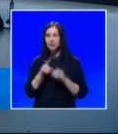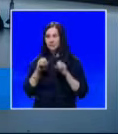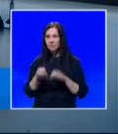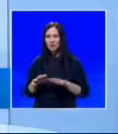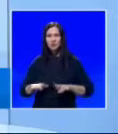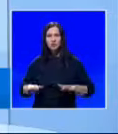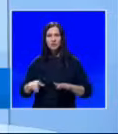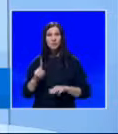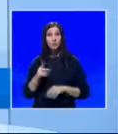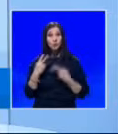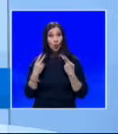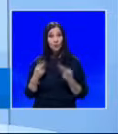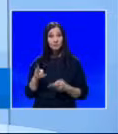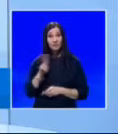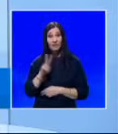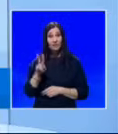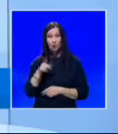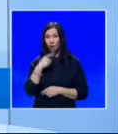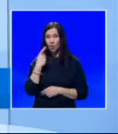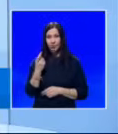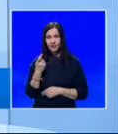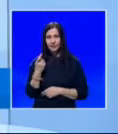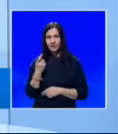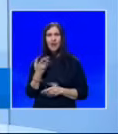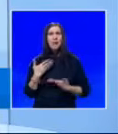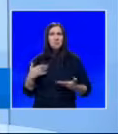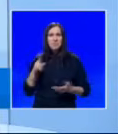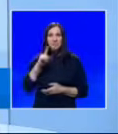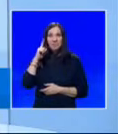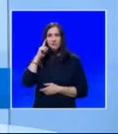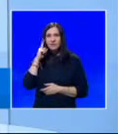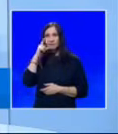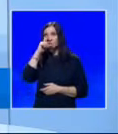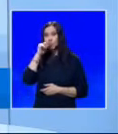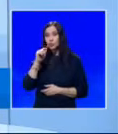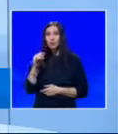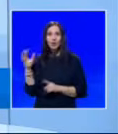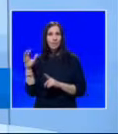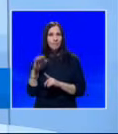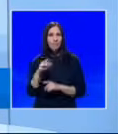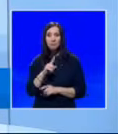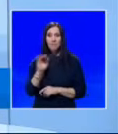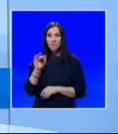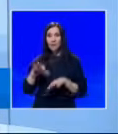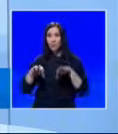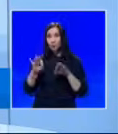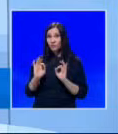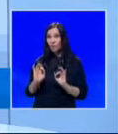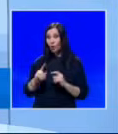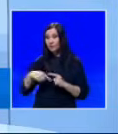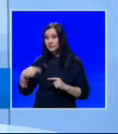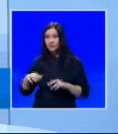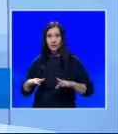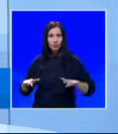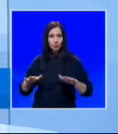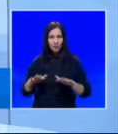изпаднем в ситуацията, в която се оказахме 22-а година. Ние не мислихме, че Путин ще нападне. Ние не бяхме готови за такова развитие